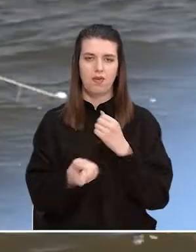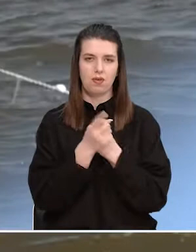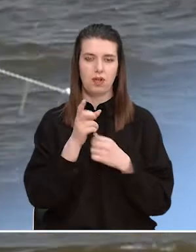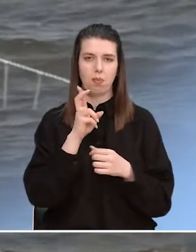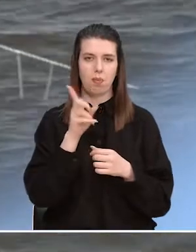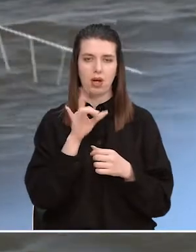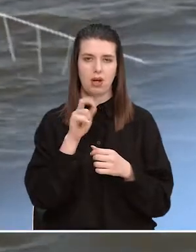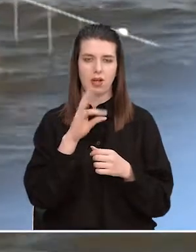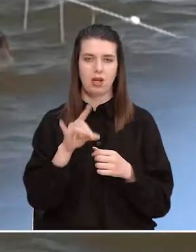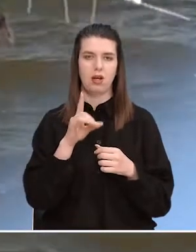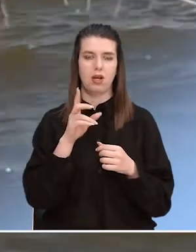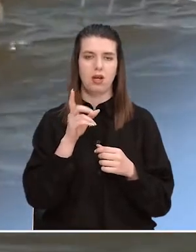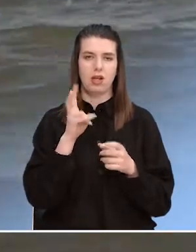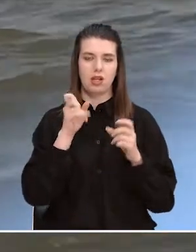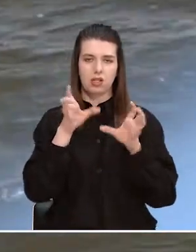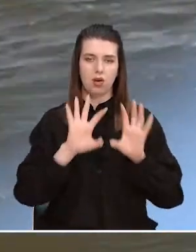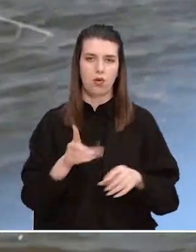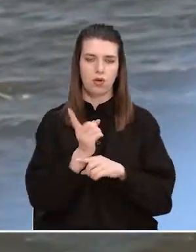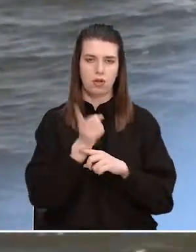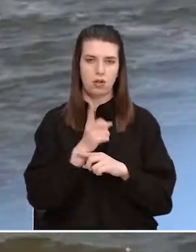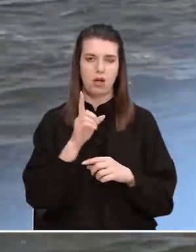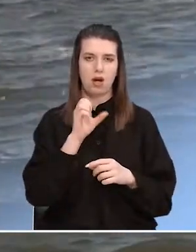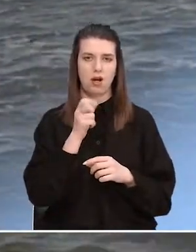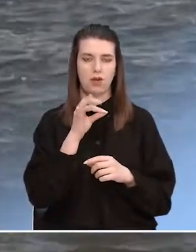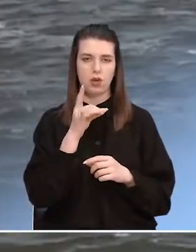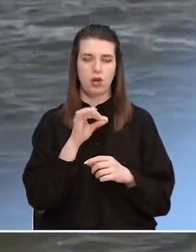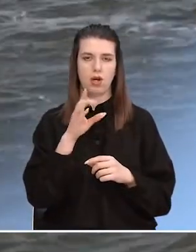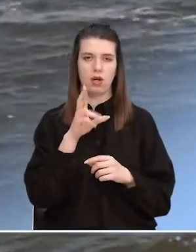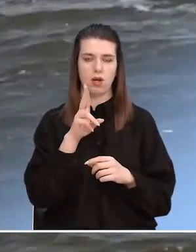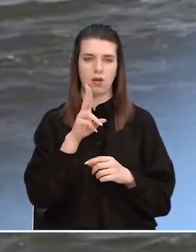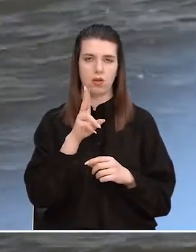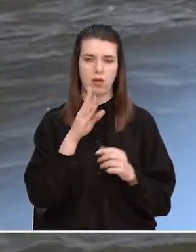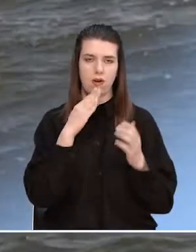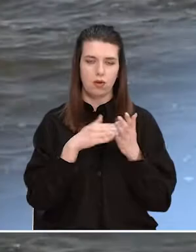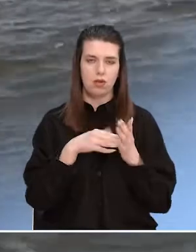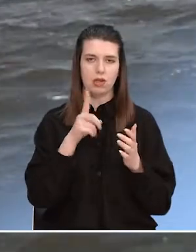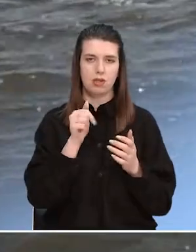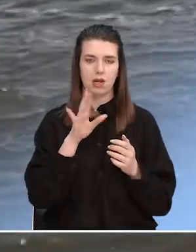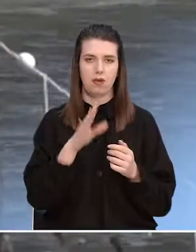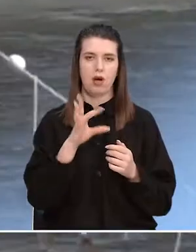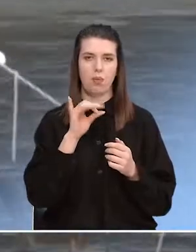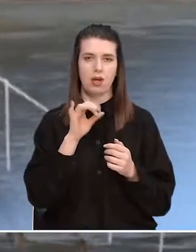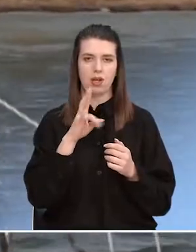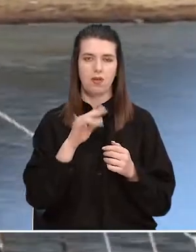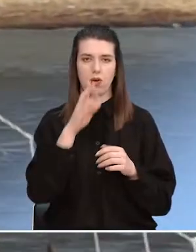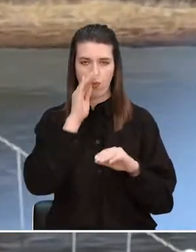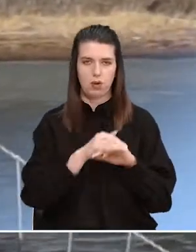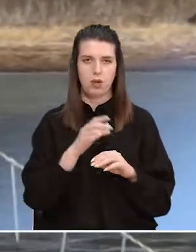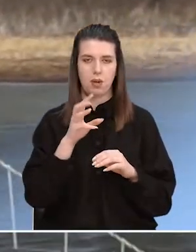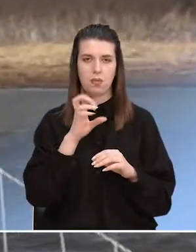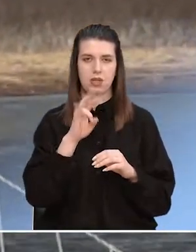провели рейд по выявлению браконьеров факт незаконной добыче рыбы пресечен в акватории на реке дон и таганрогском заливе